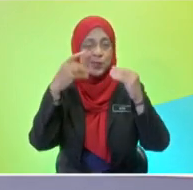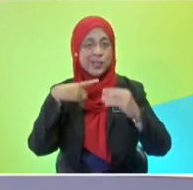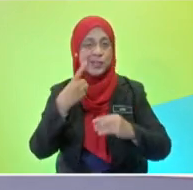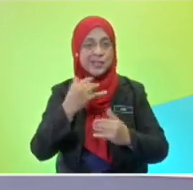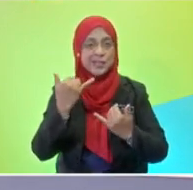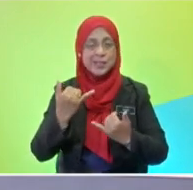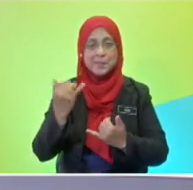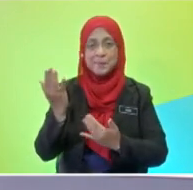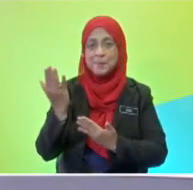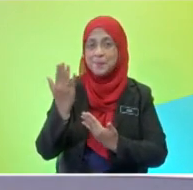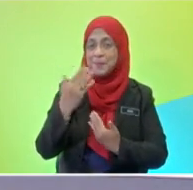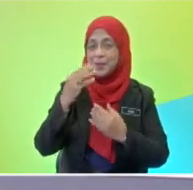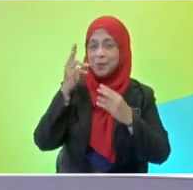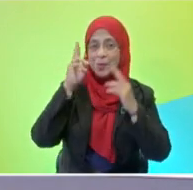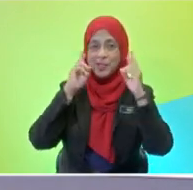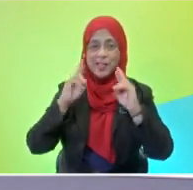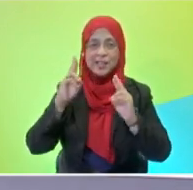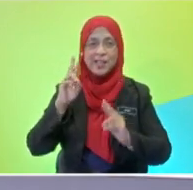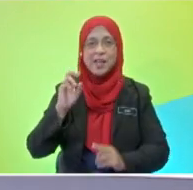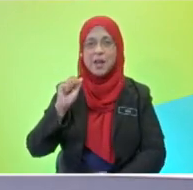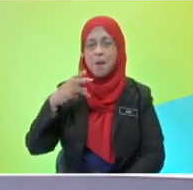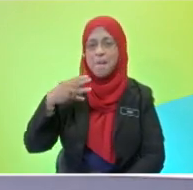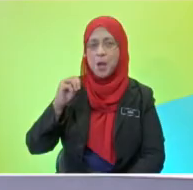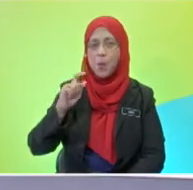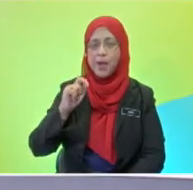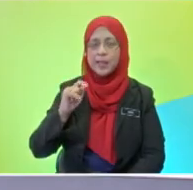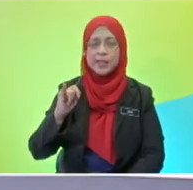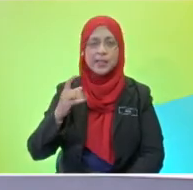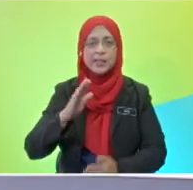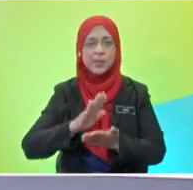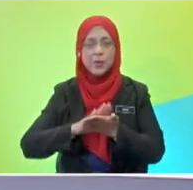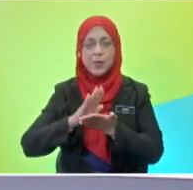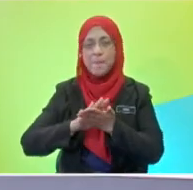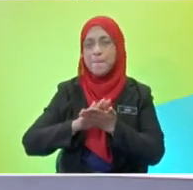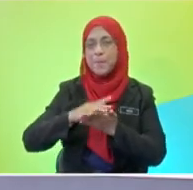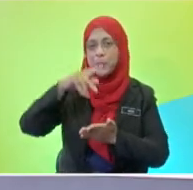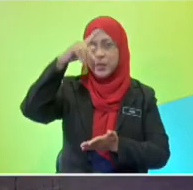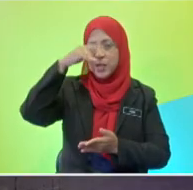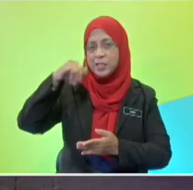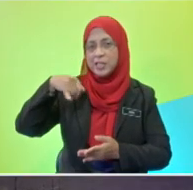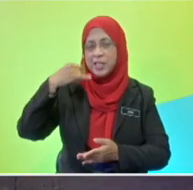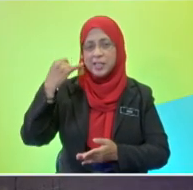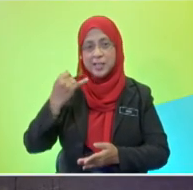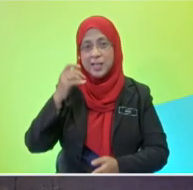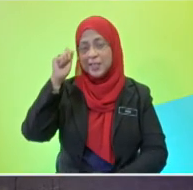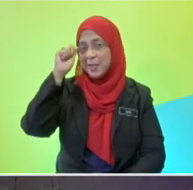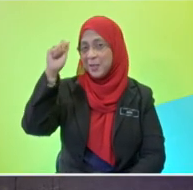jawab kita Rahmawati dari sekolah kebangsaan Putrajaya presiden 51 assalamu'alaikumsalam